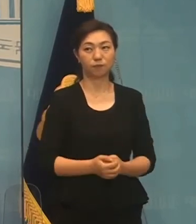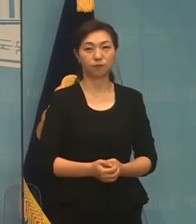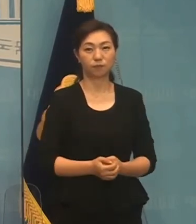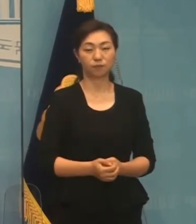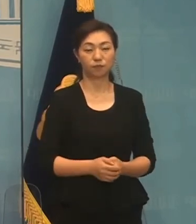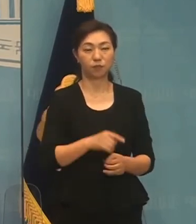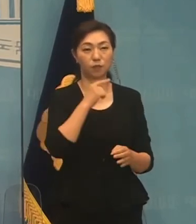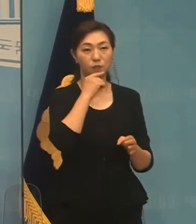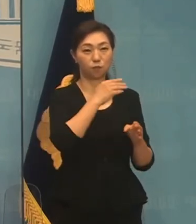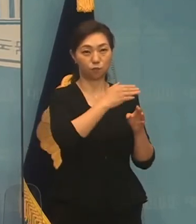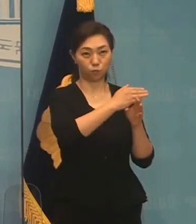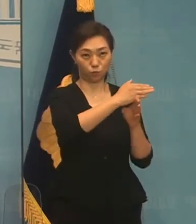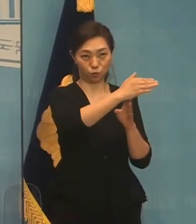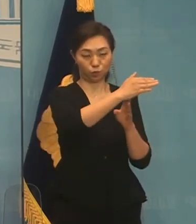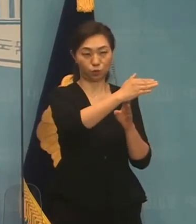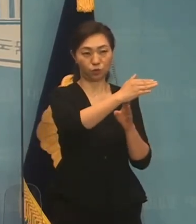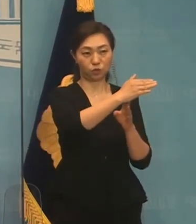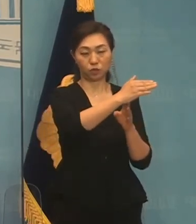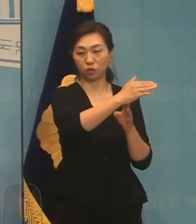북쪽이